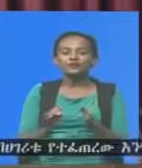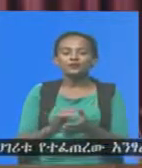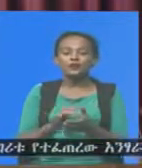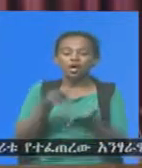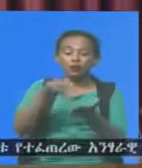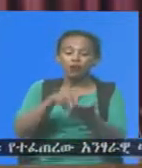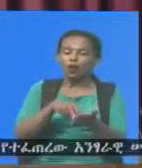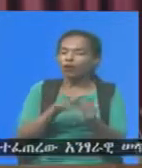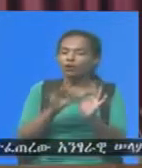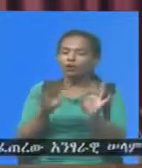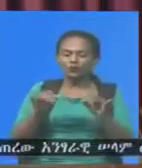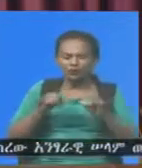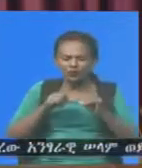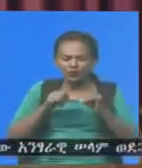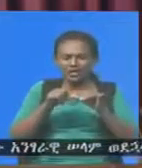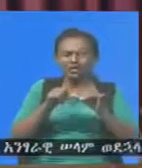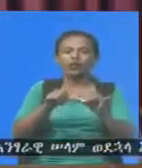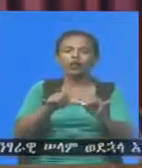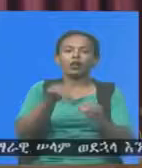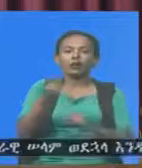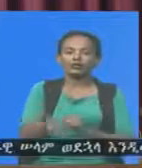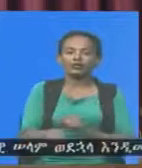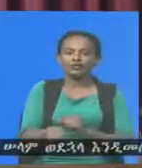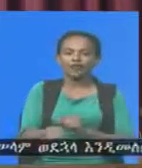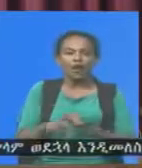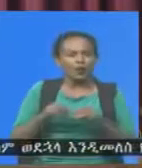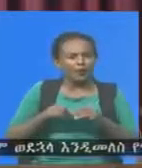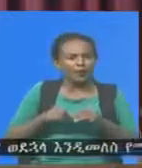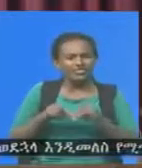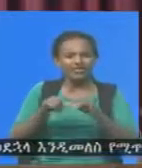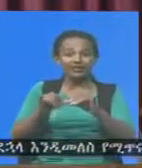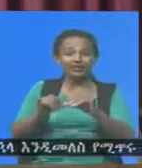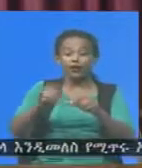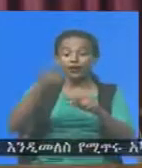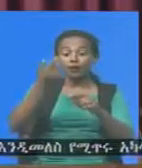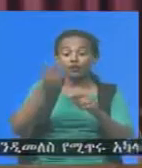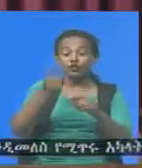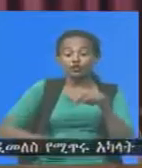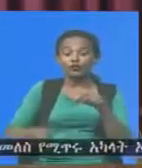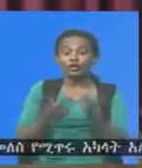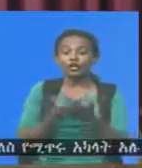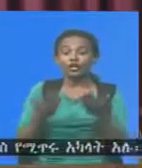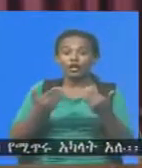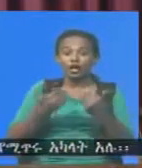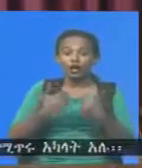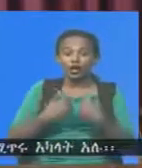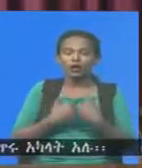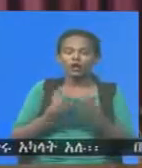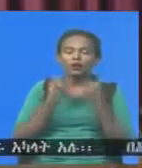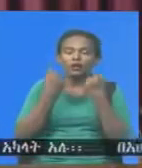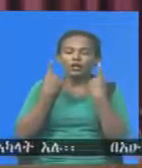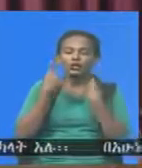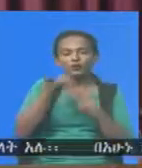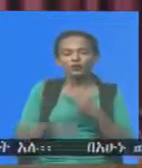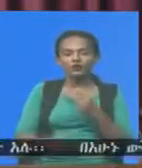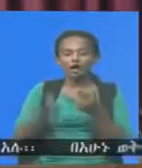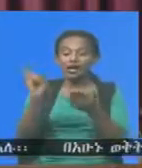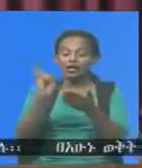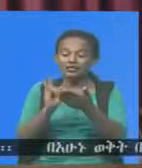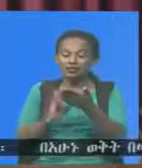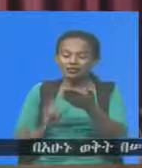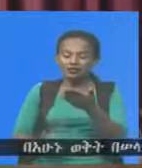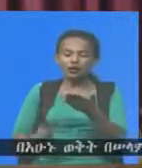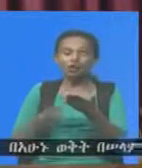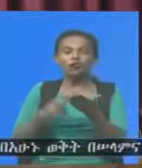መቆም የለበትም መቀጠል አለበት ማስቀጠል የማንችልበት ነገር ላይ እንዳለን መገንዘብ ያስፈልጋል ዘርዘር አርጎ ከዚህ በላይ